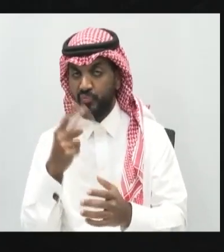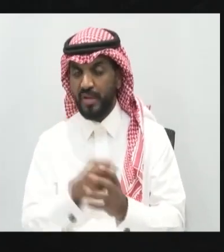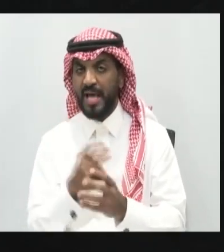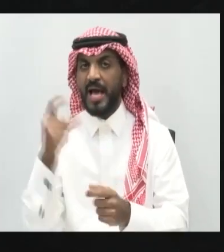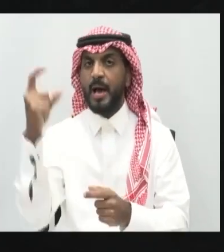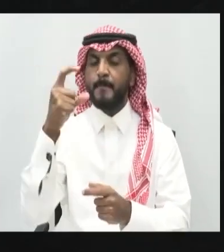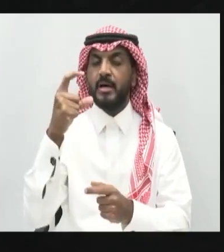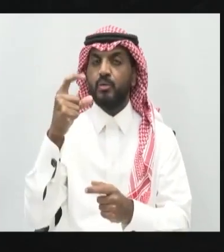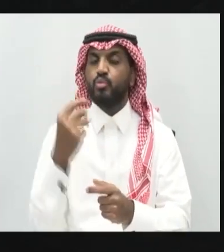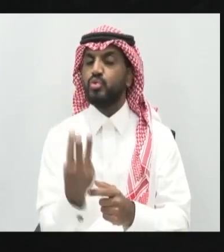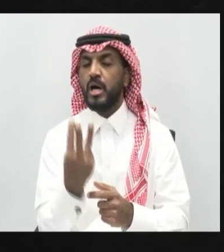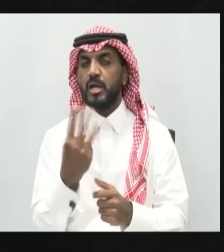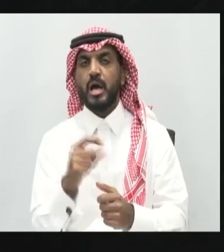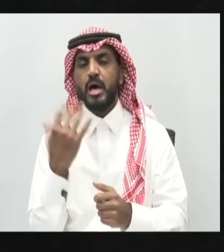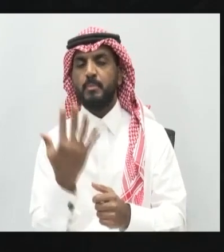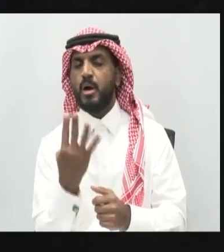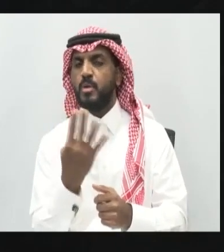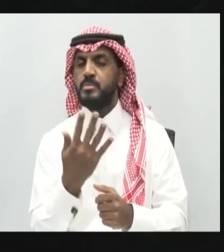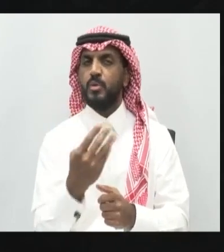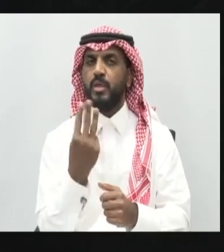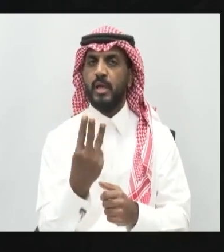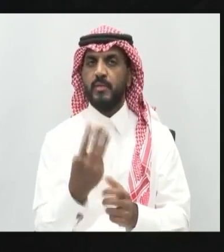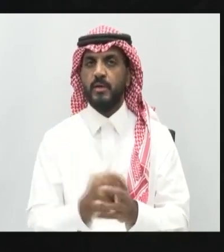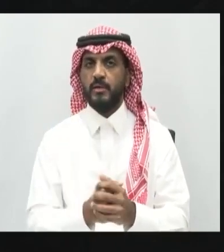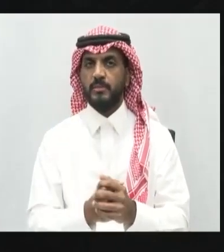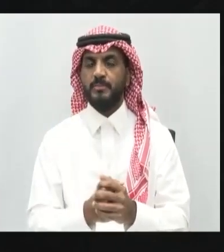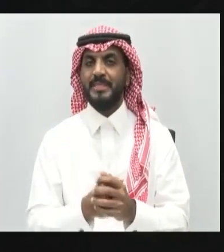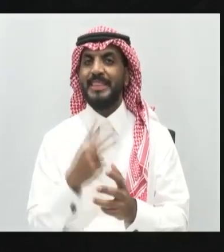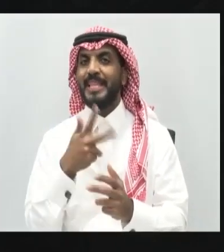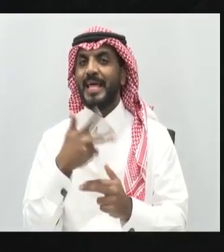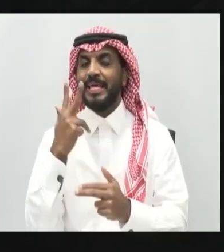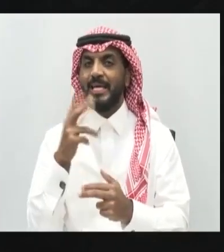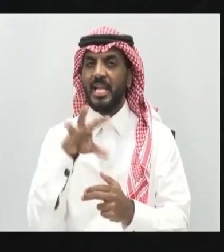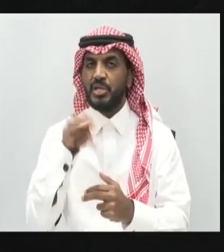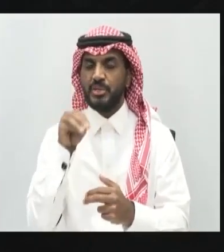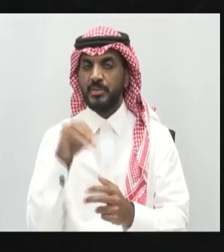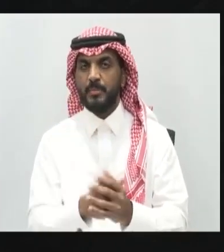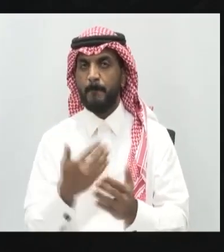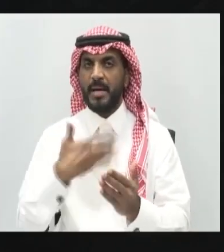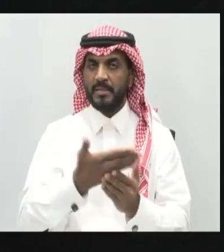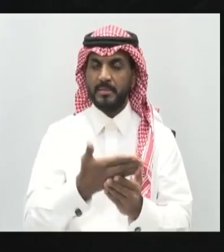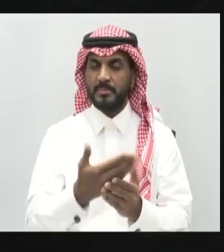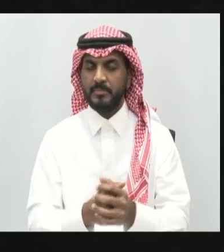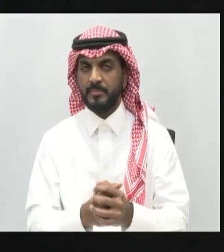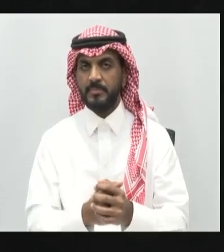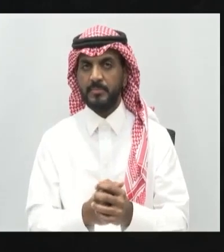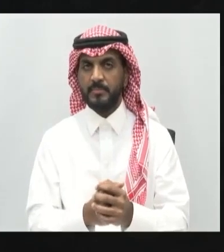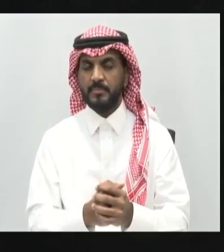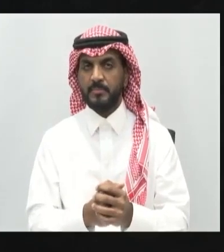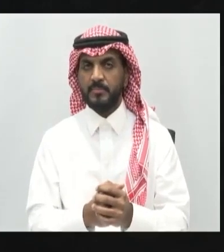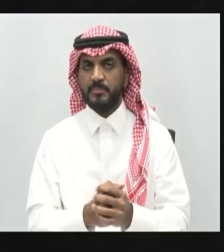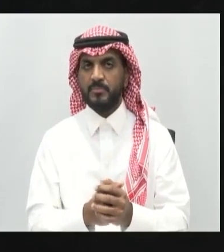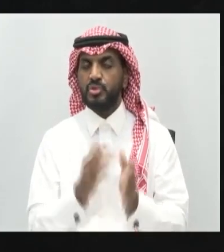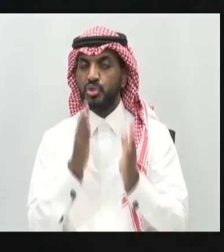هلال يوم 4 ويوم خسه ويوم ثلاثه من التاريخ الهجري بعدين نشوفه